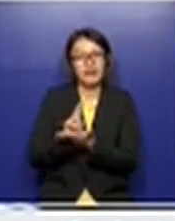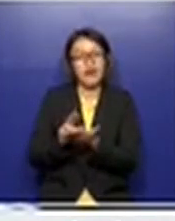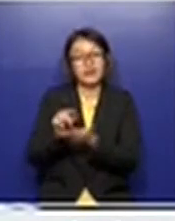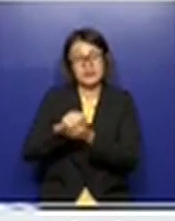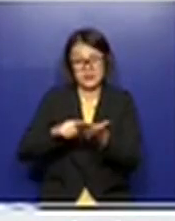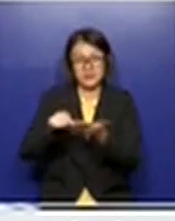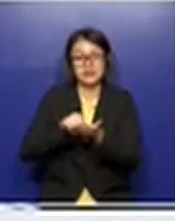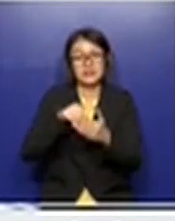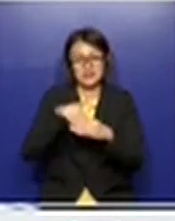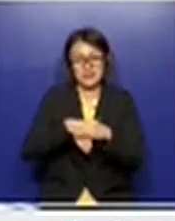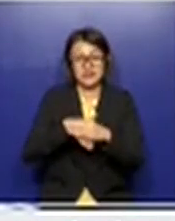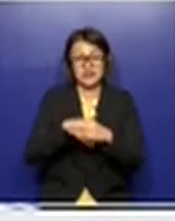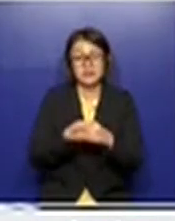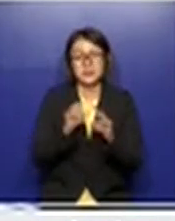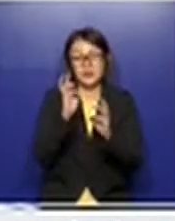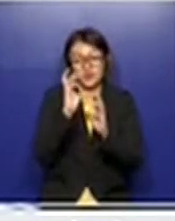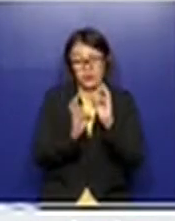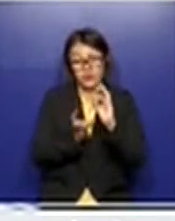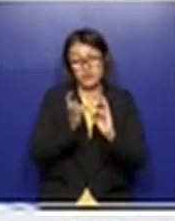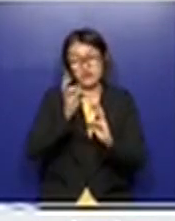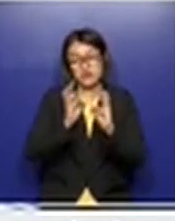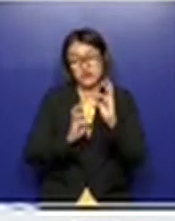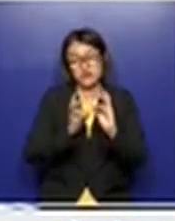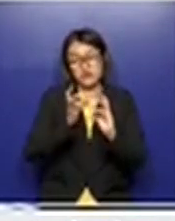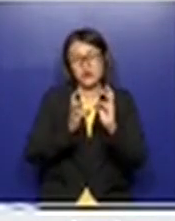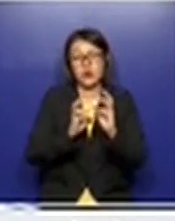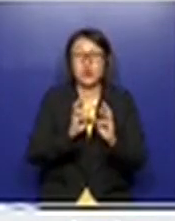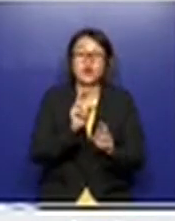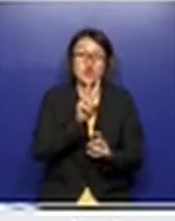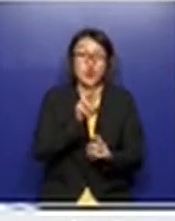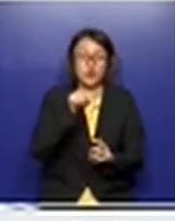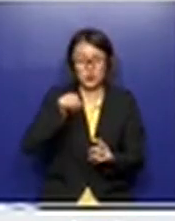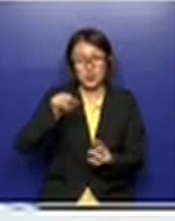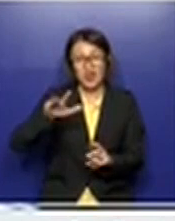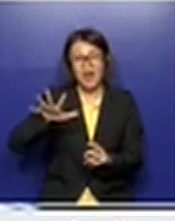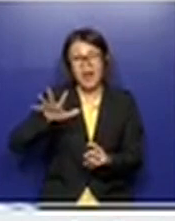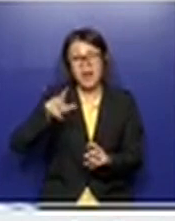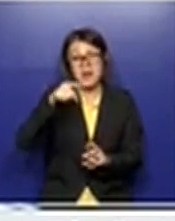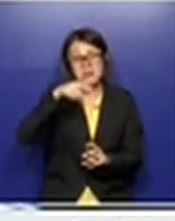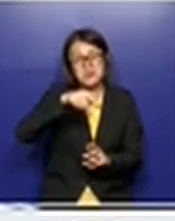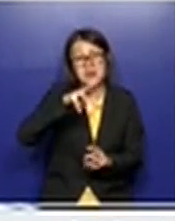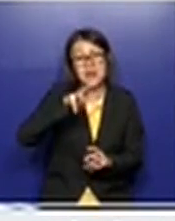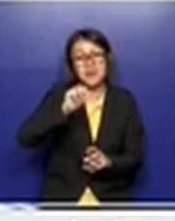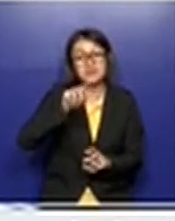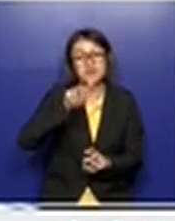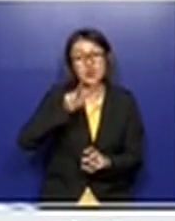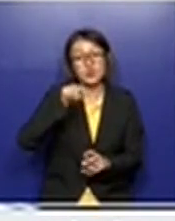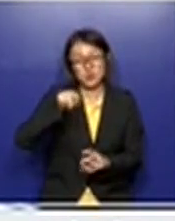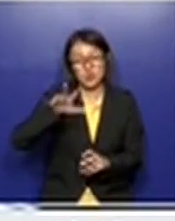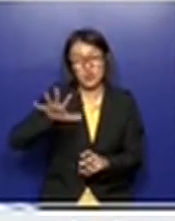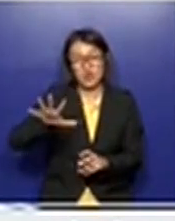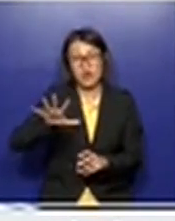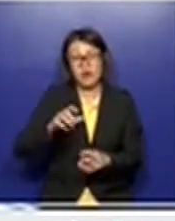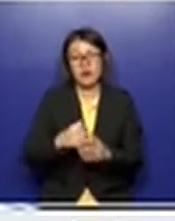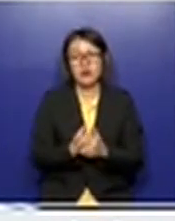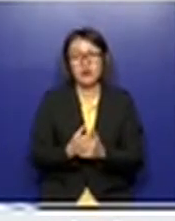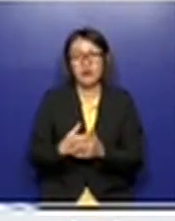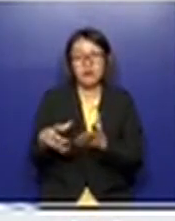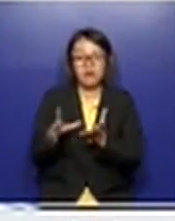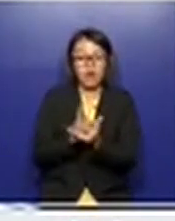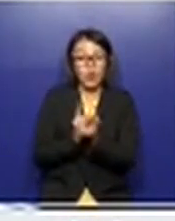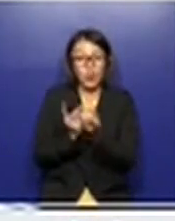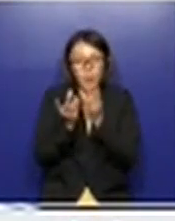รื่องฝุ่น PM 2.5 เรื่องนี้ท่านทำได้ดีมากจนกระแสสังคมได้เคลื่อนไหวร่วมกับท่านเรื่อง